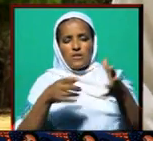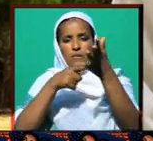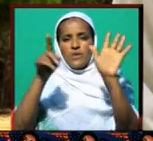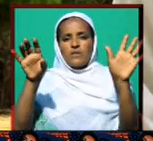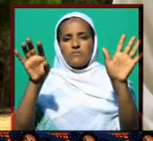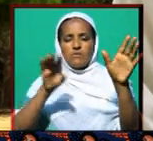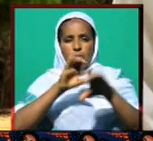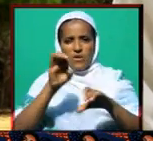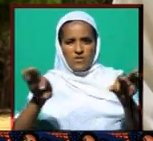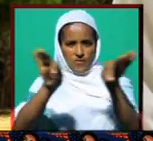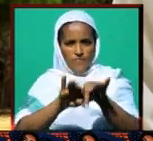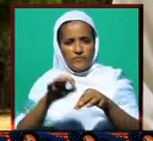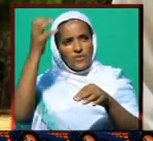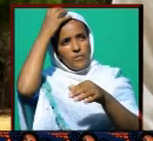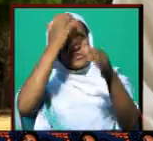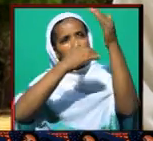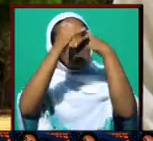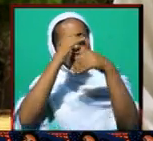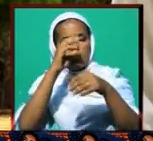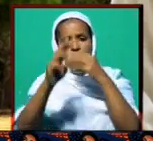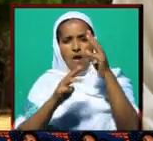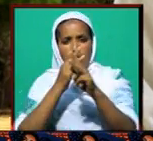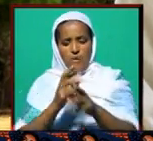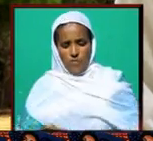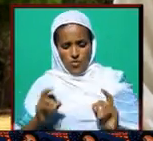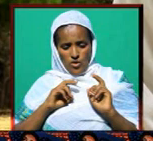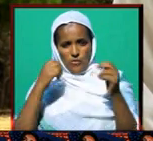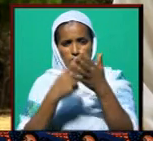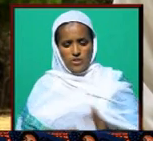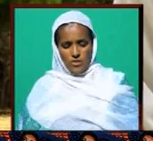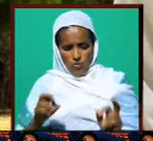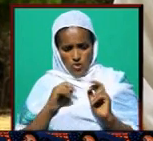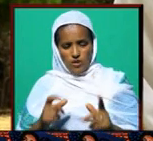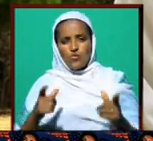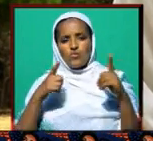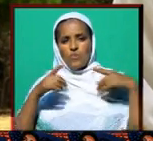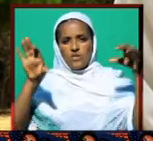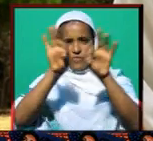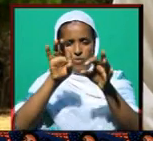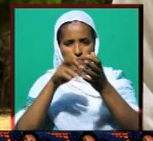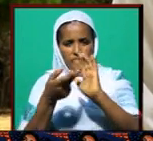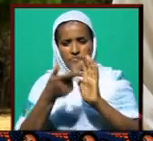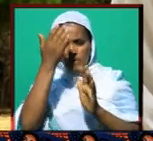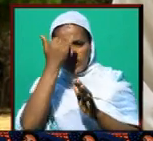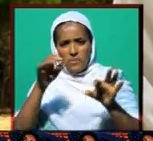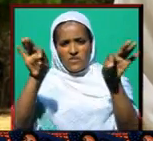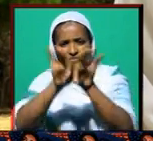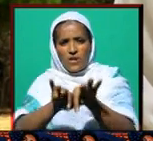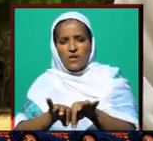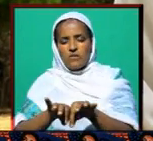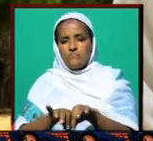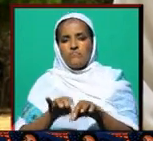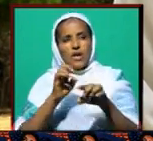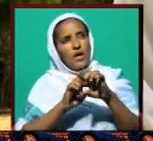እኛ ምኞታችን እዚያ ገብተን ለመኖር ስለ ያንን ህብረት ለመግለጽ ያስፈልገናል። የመንግስተ ሰማያትን ዓለም ህይወት ህብረቱን ለመግለጽ በዚህ